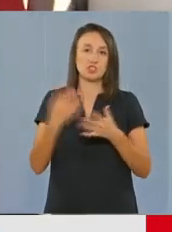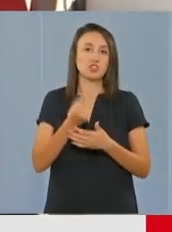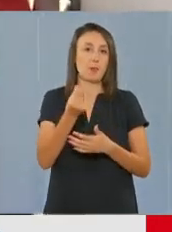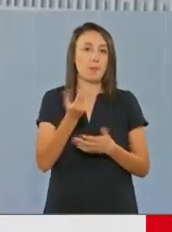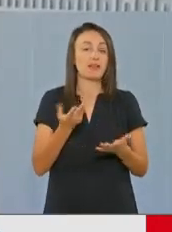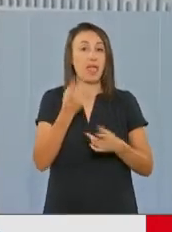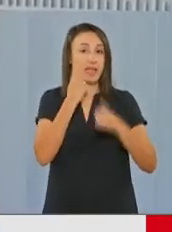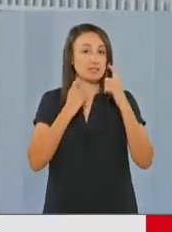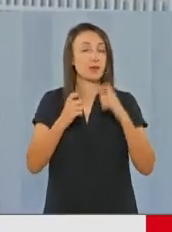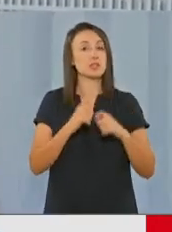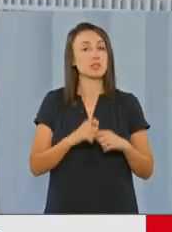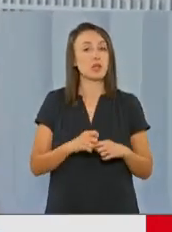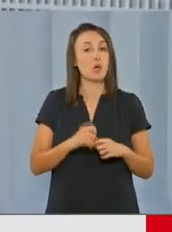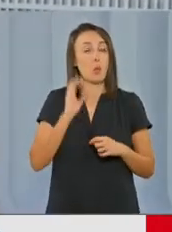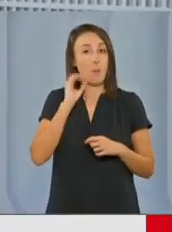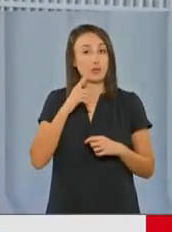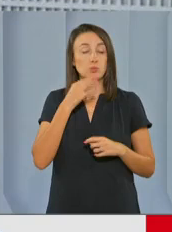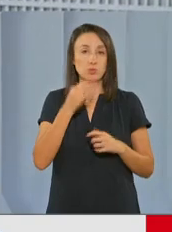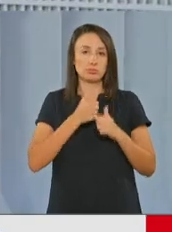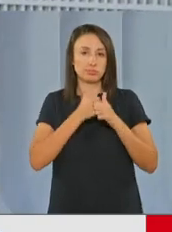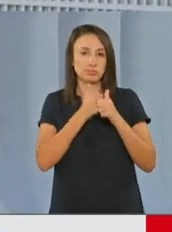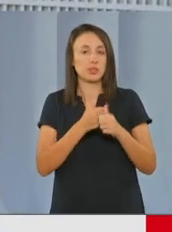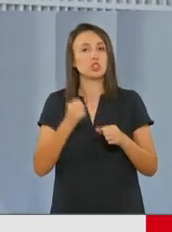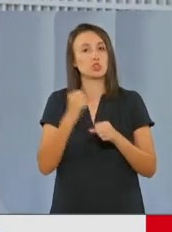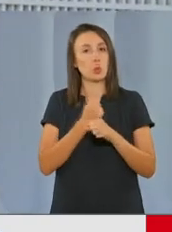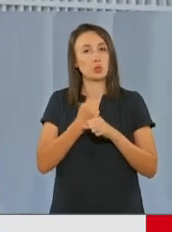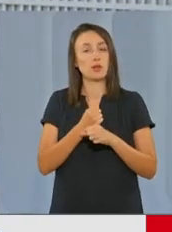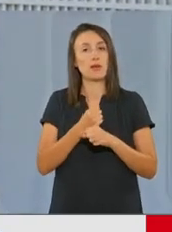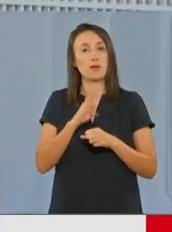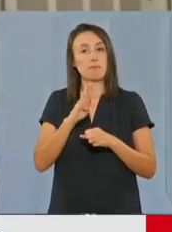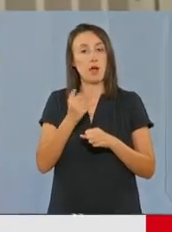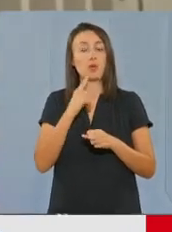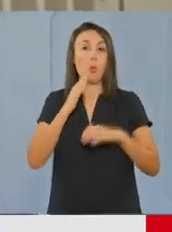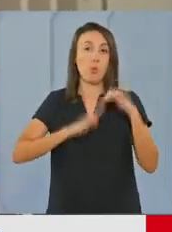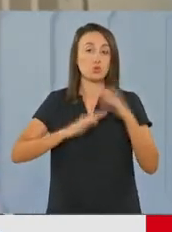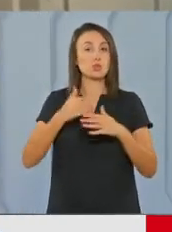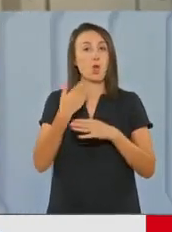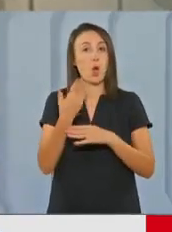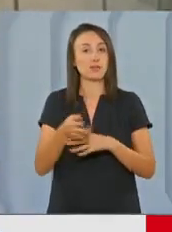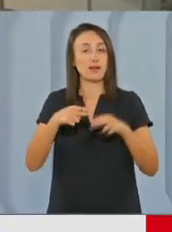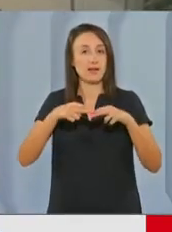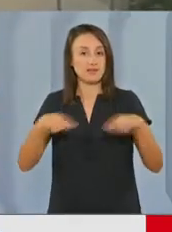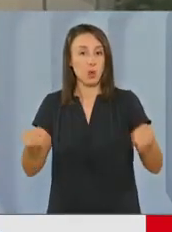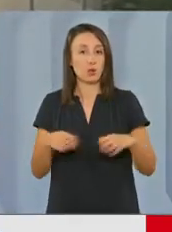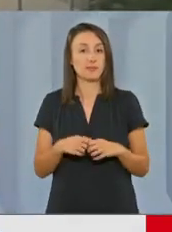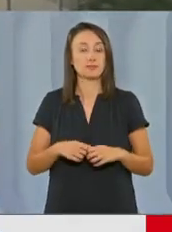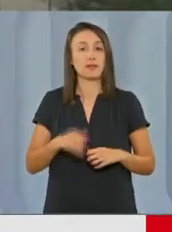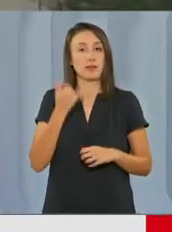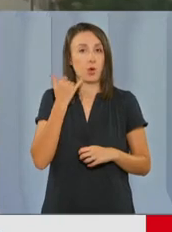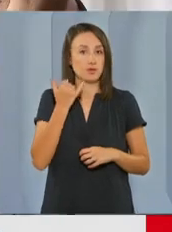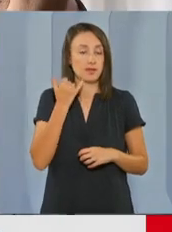bani. Experți în resurse umane spun că cele mai vânate joburi de către tinerii fără bac sunt în construcții, hoteluri și restaurante și call